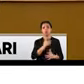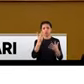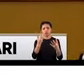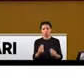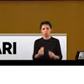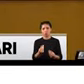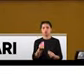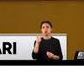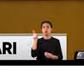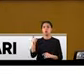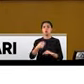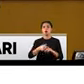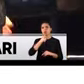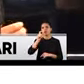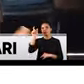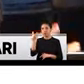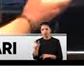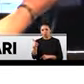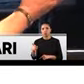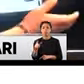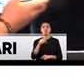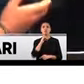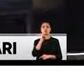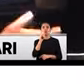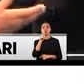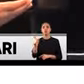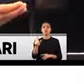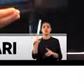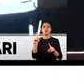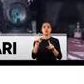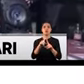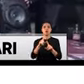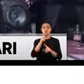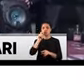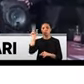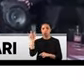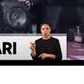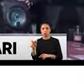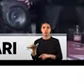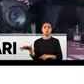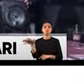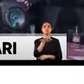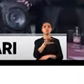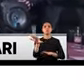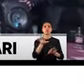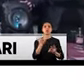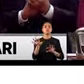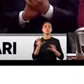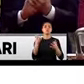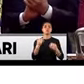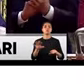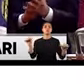İyi Parti adayı olan Hakan Peker, Düzce'den Refah Partisi adayı olan Davut Güloğlu da seçilemeyen diğer ünlü